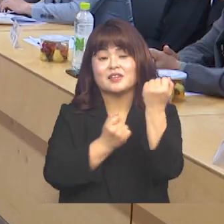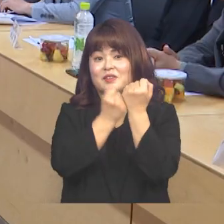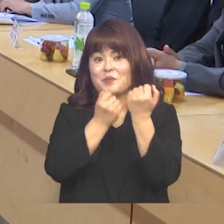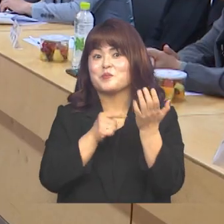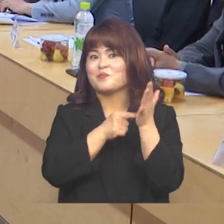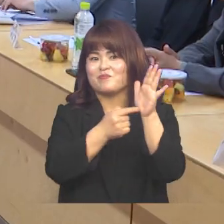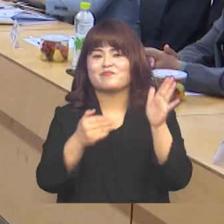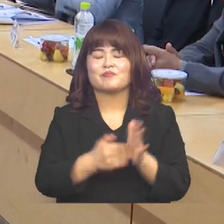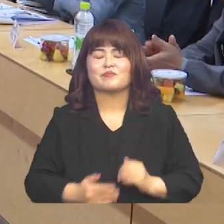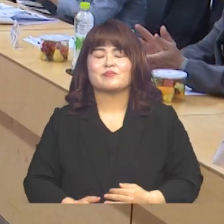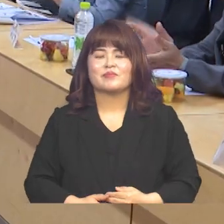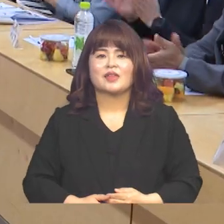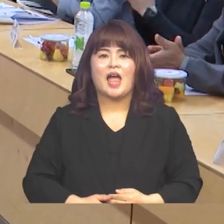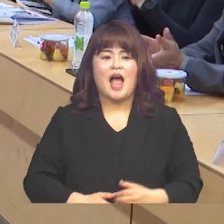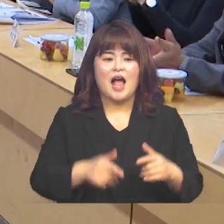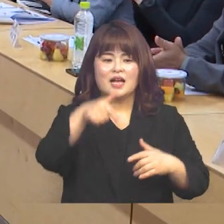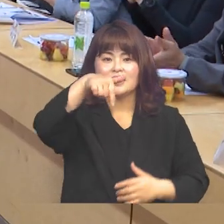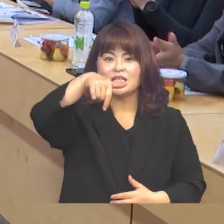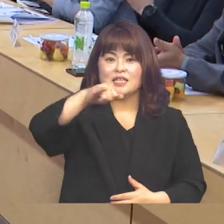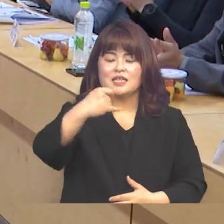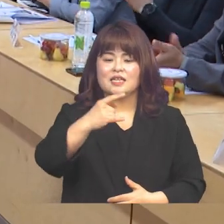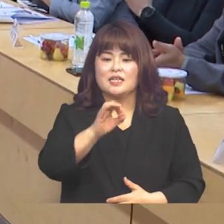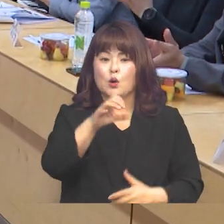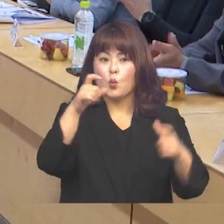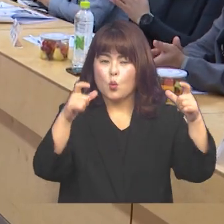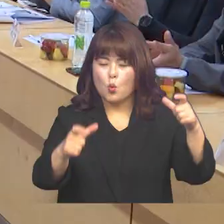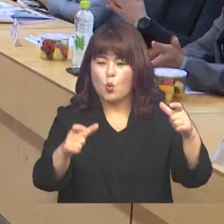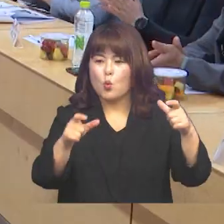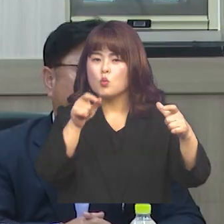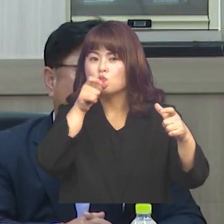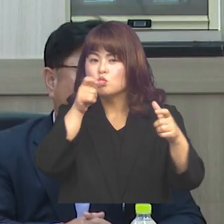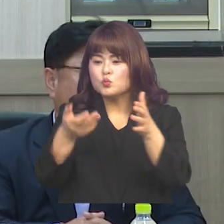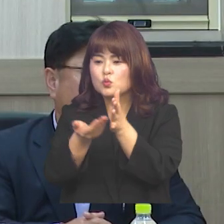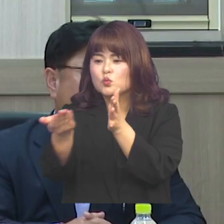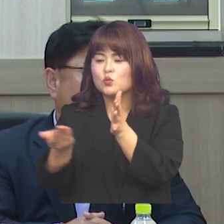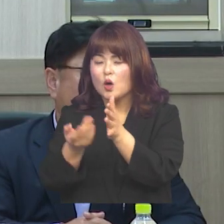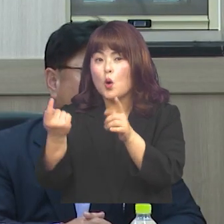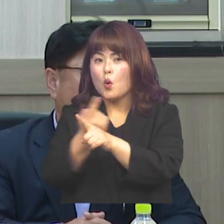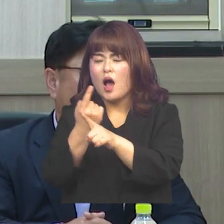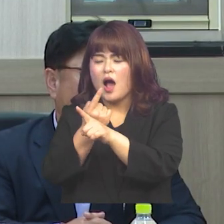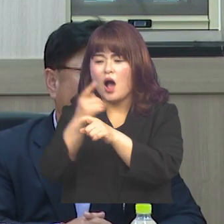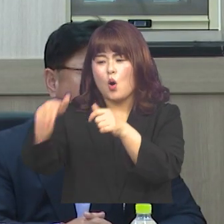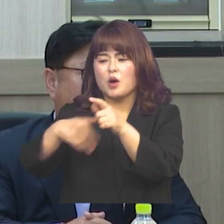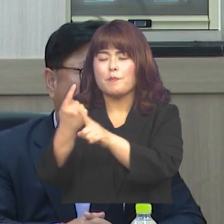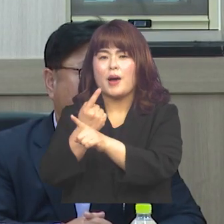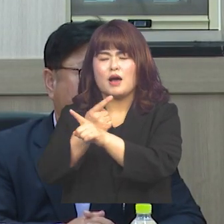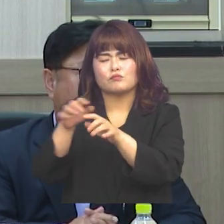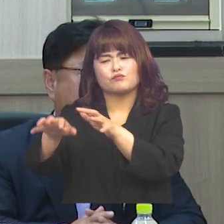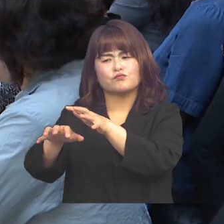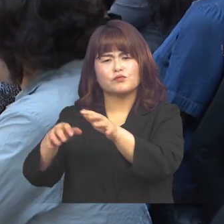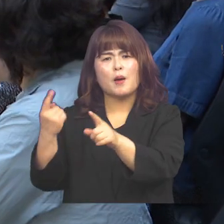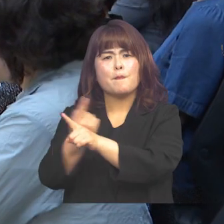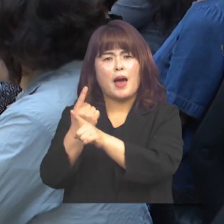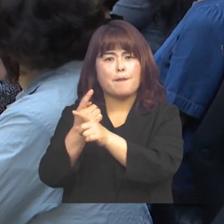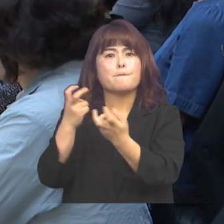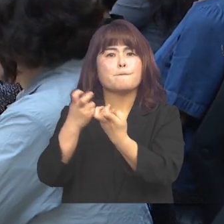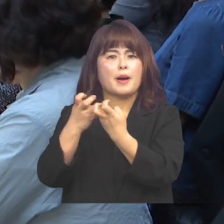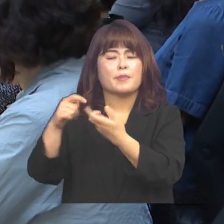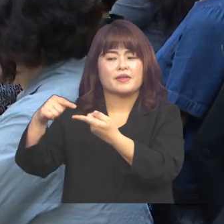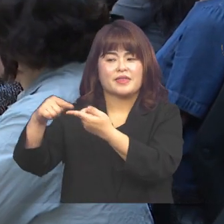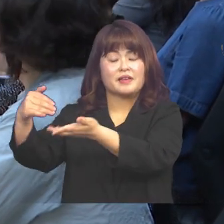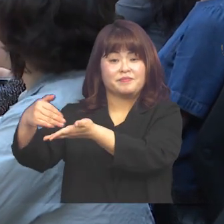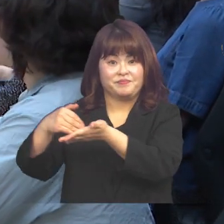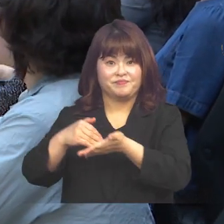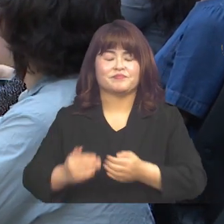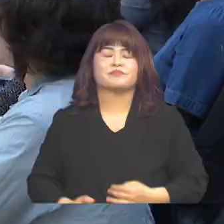이어 진행된 기흥동 주민 간담회에서는 기흥호수공원 환경 개선과 도로 개선을 통한 교통 체증 해소 방안에